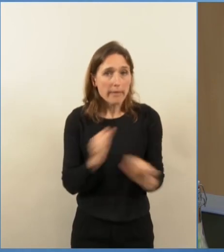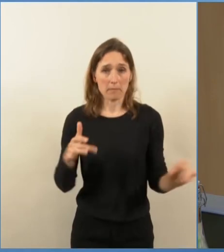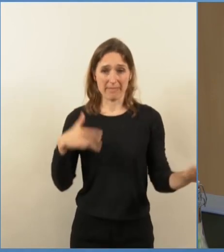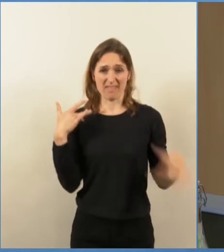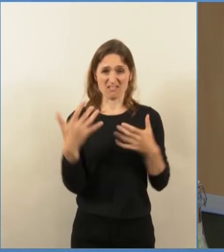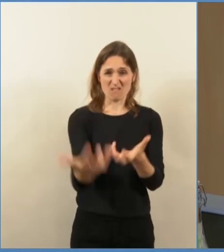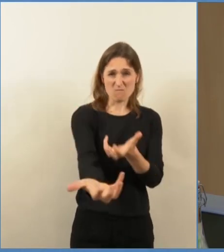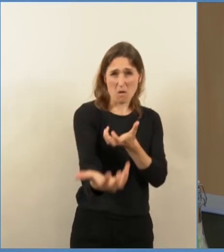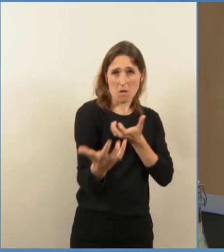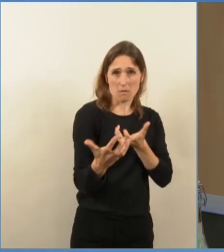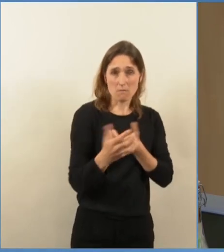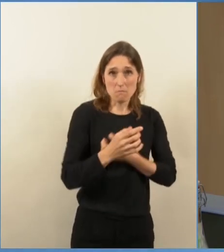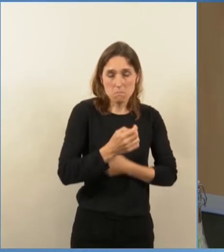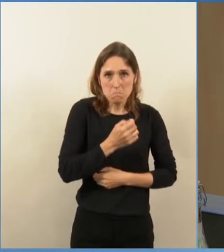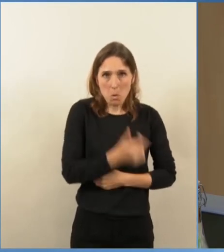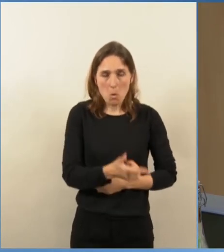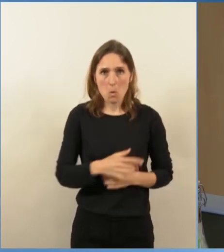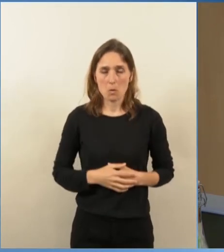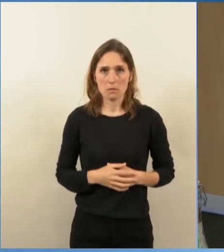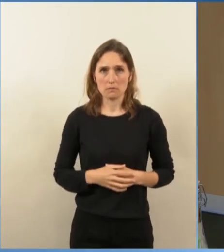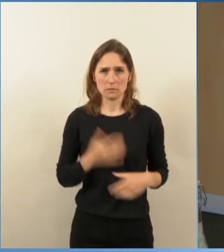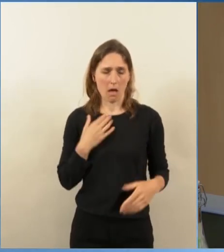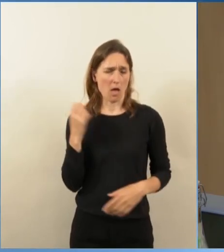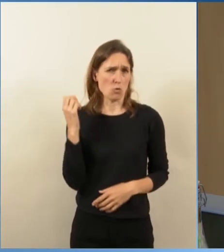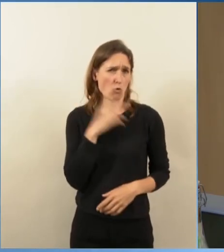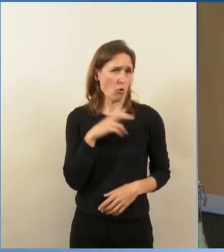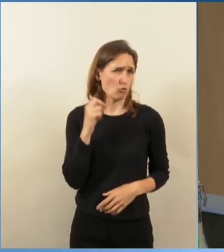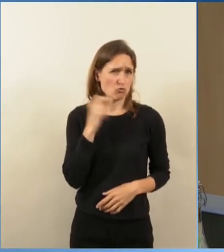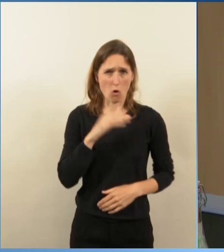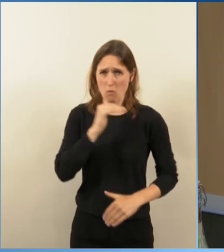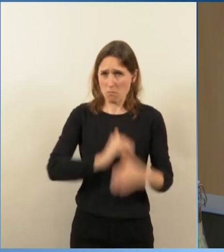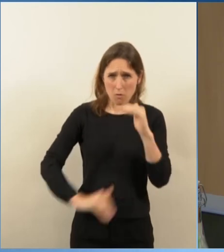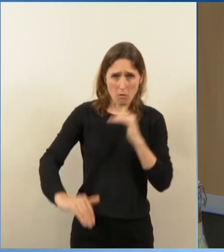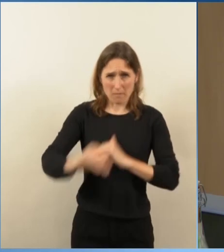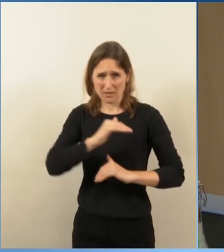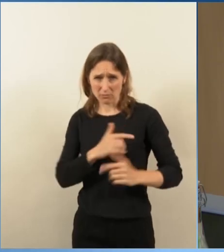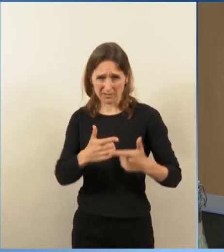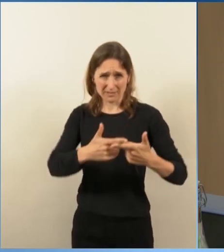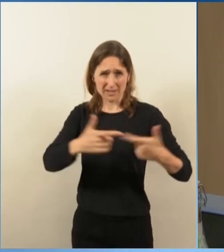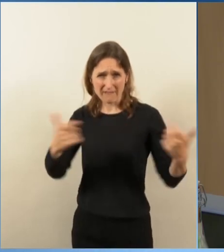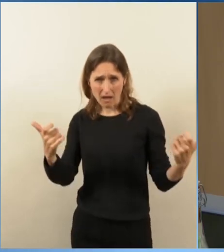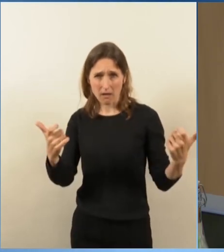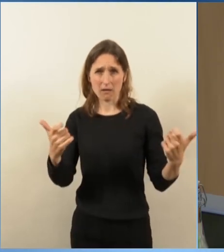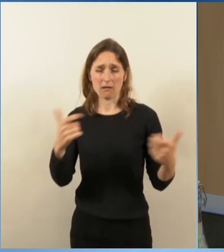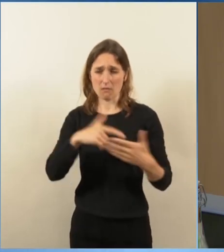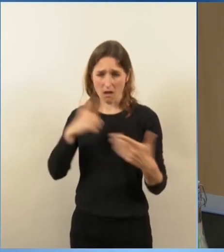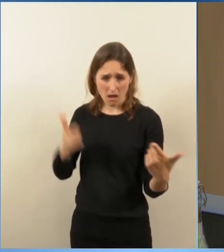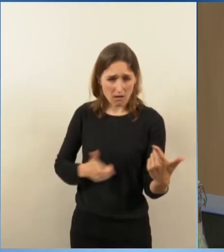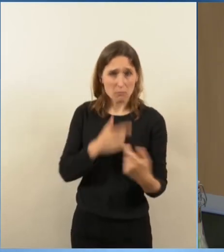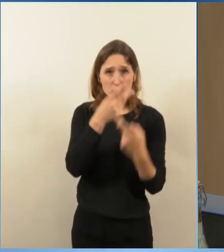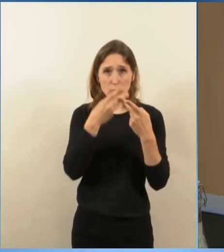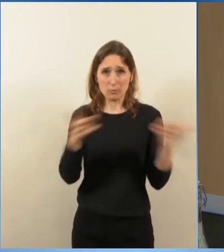monde il est urgent qu'il ne programmation variée convenant à tous les